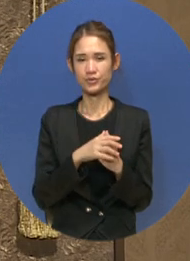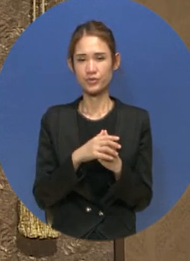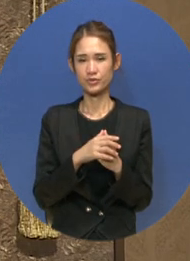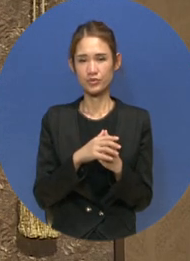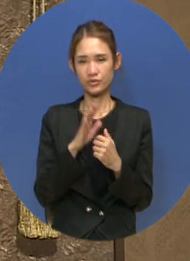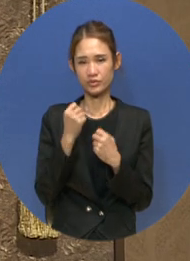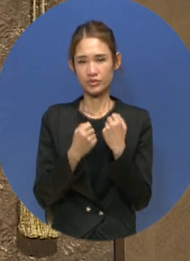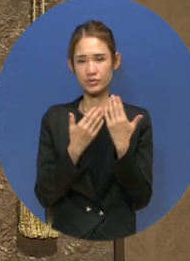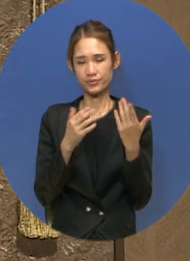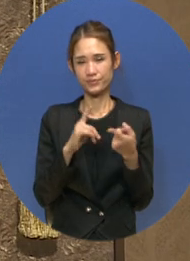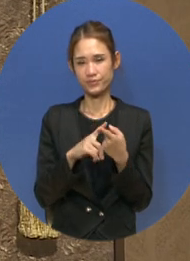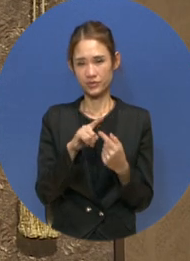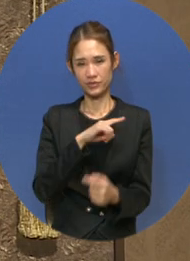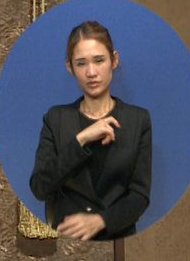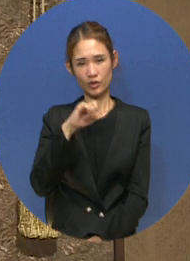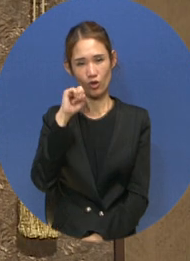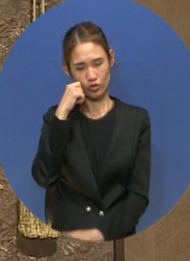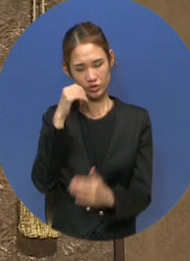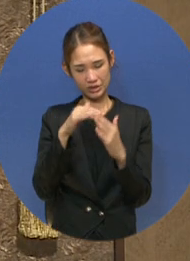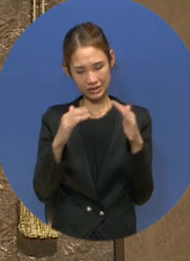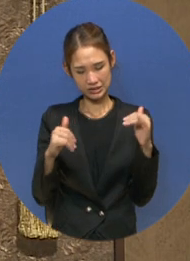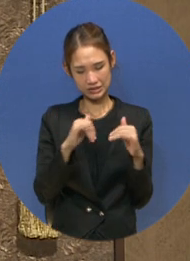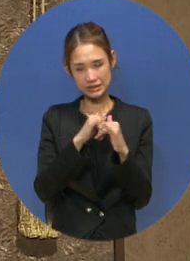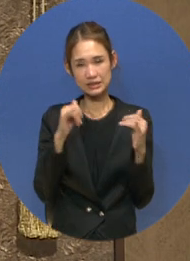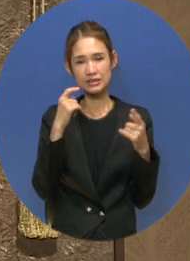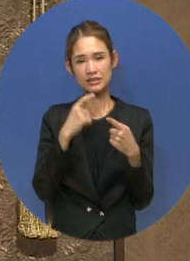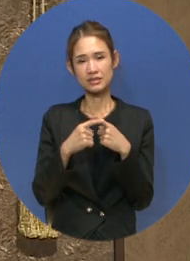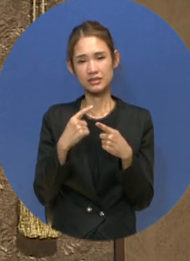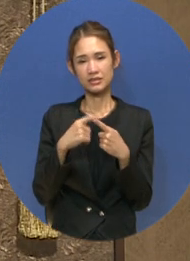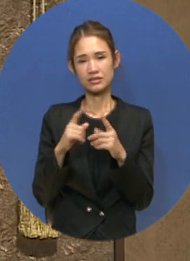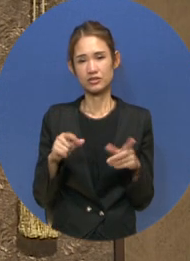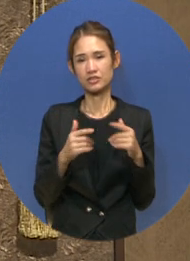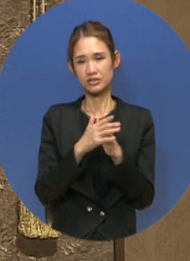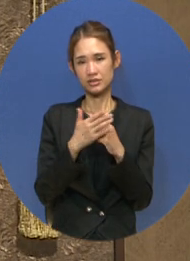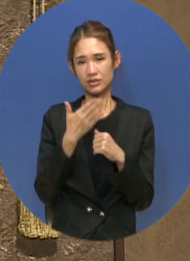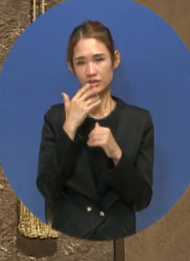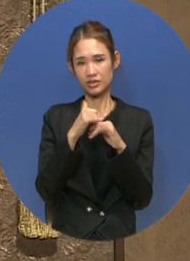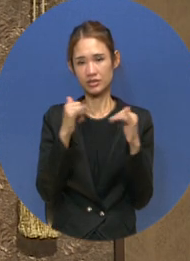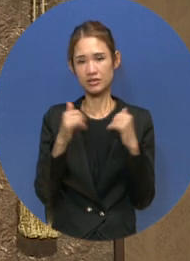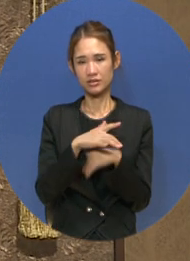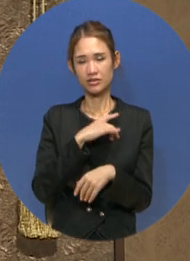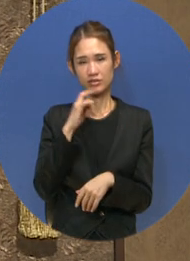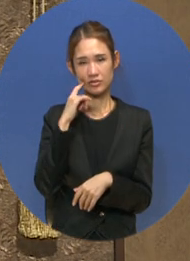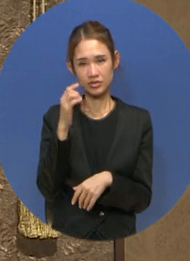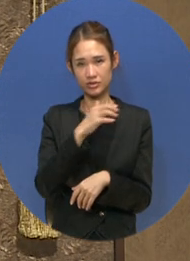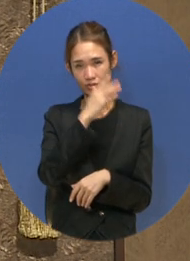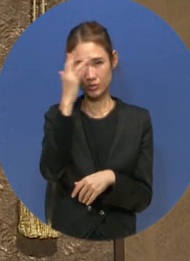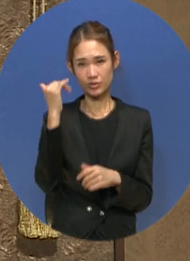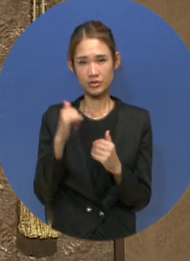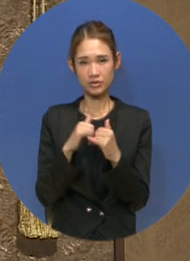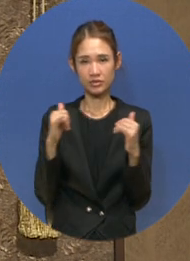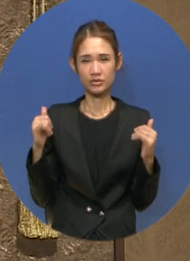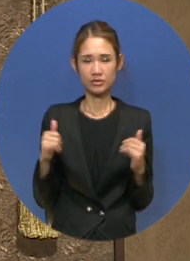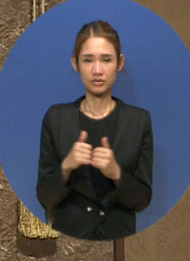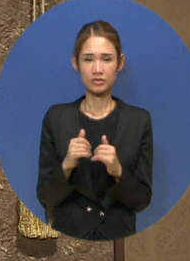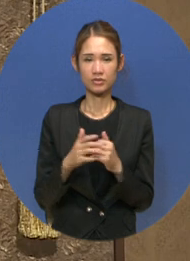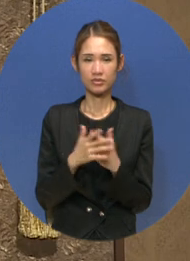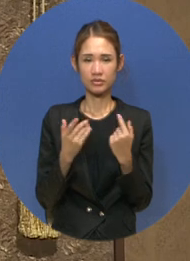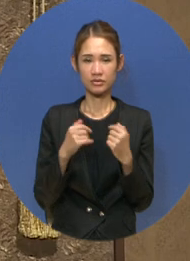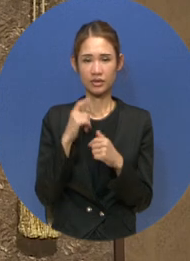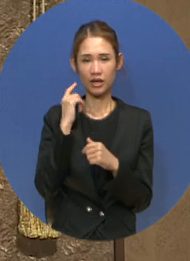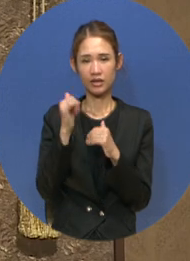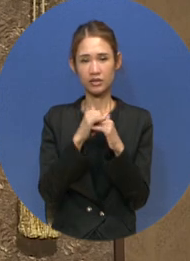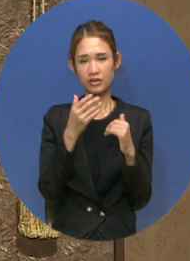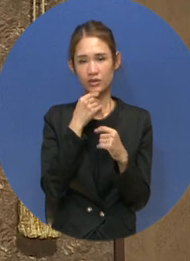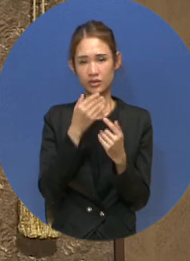앞서 설명드렸듯이 가장 어려운 이웃이 인간답게 살 수 있는 사회가 가장 아름다운 사회고 그런 아름다운